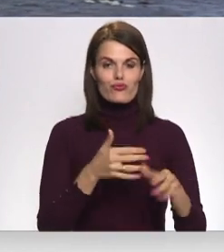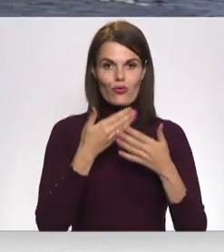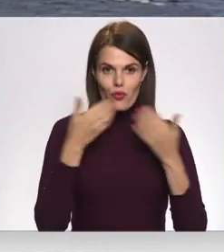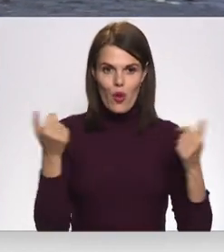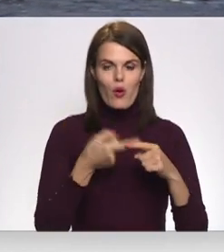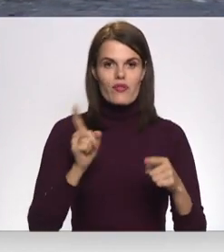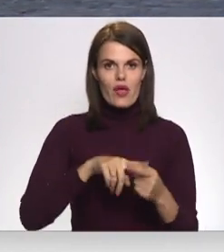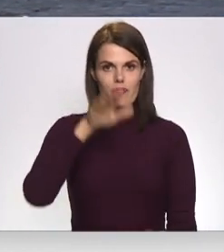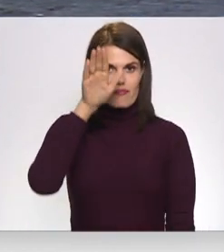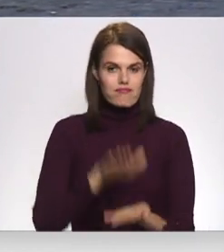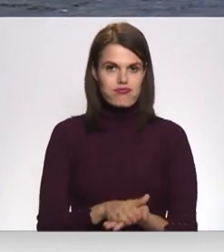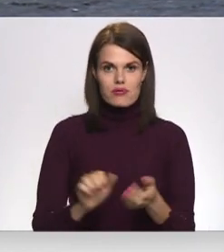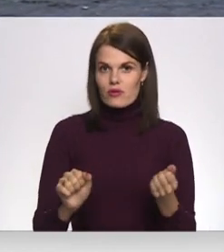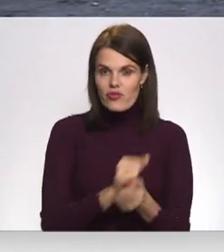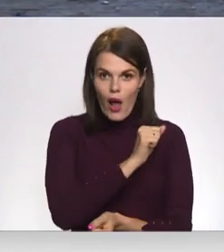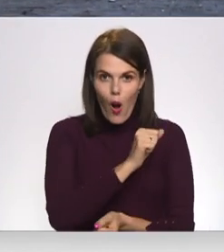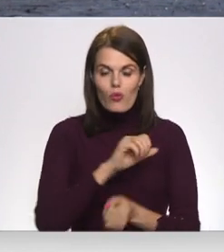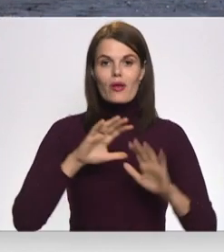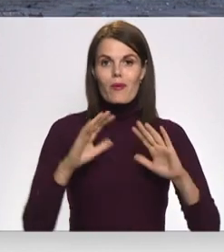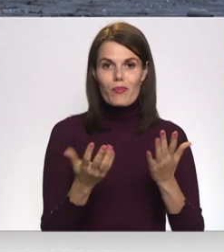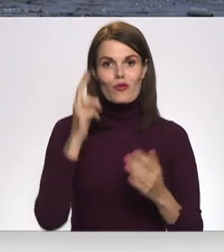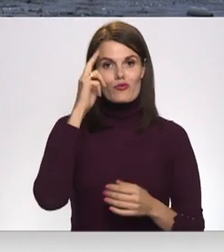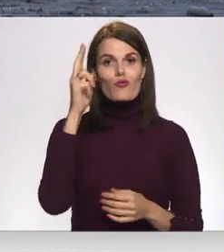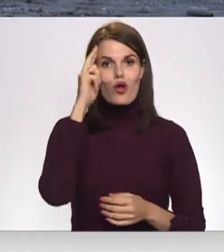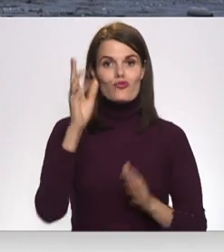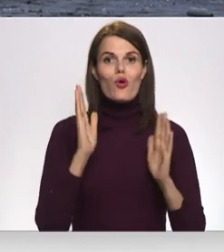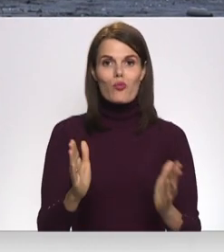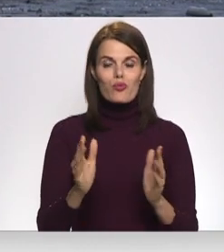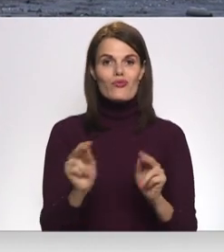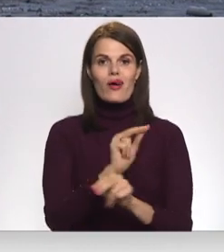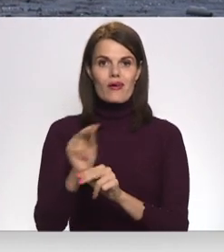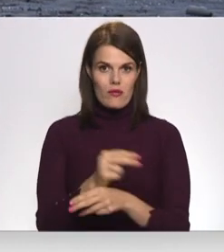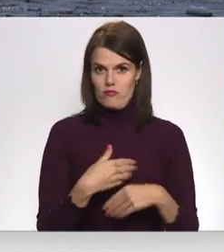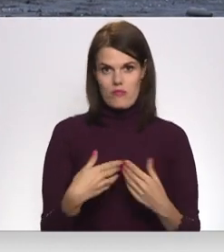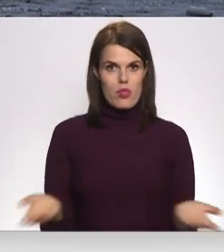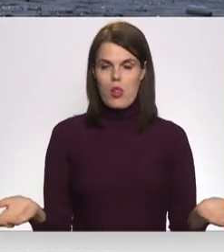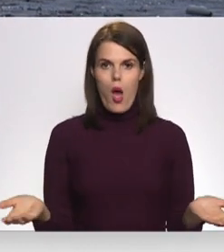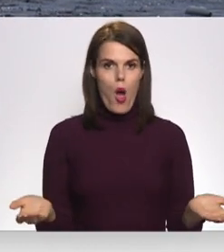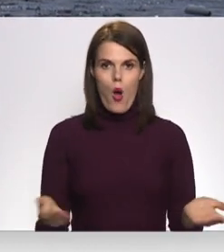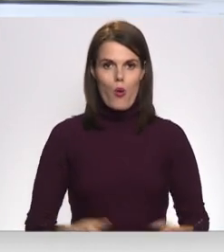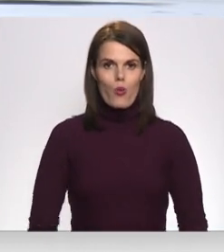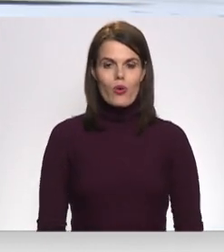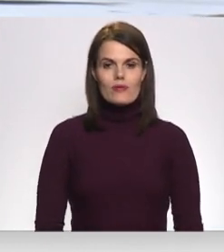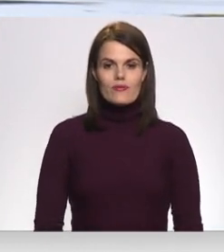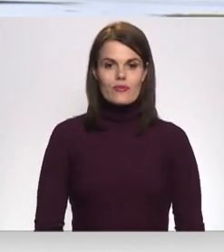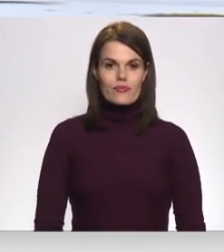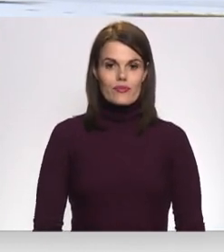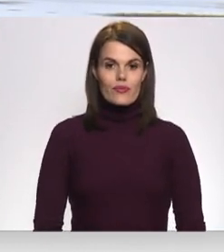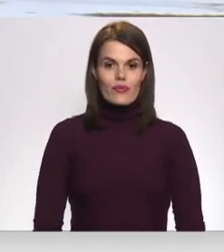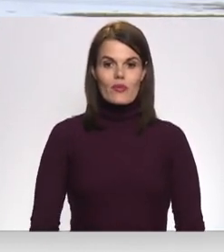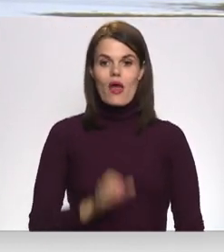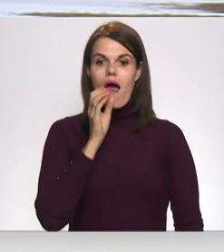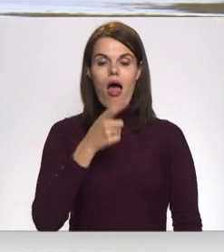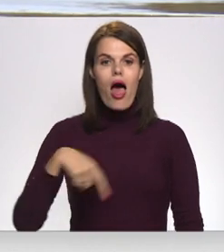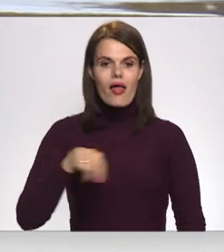ir pilnībā izžuvis, bet solītie remontdarbi joprojām nav notikuši. Ezers